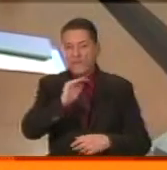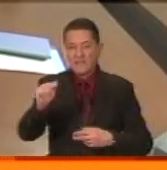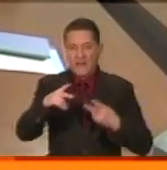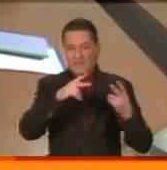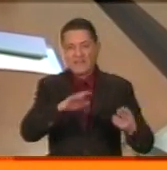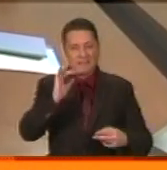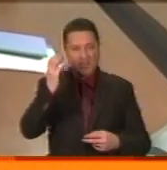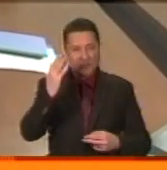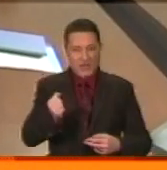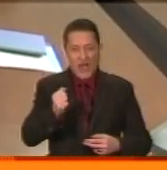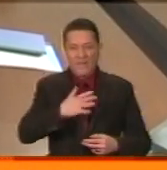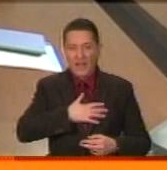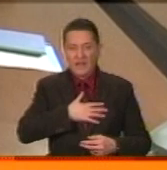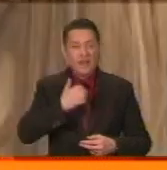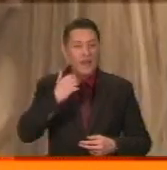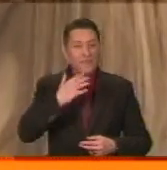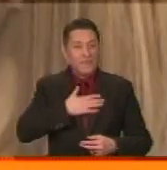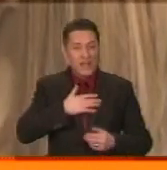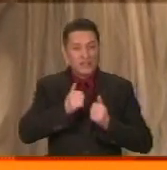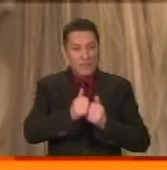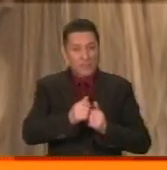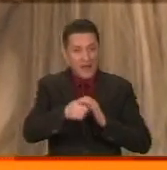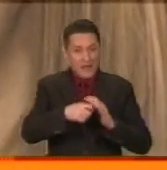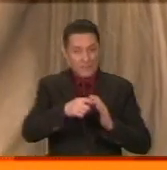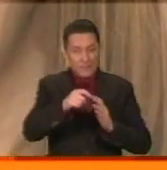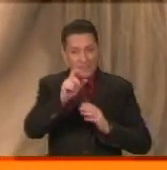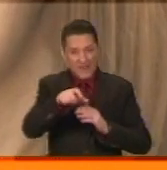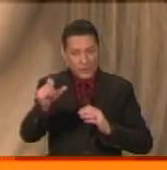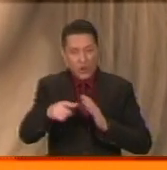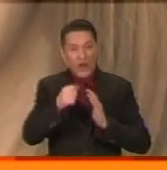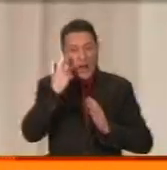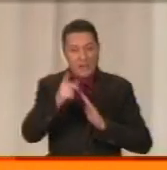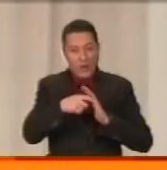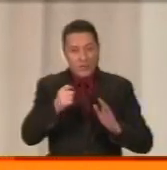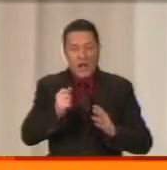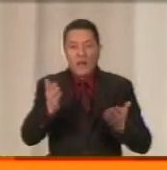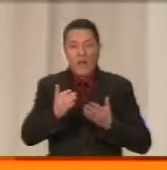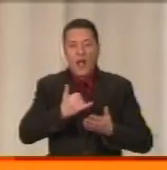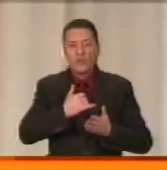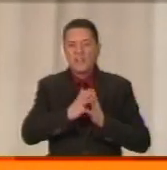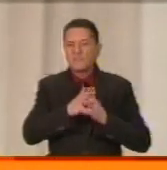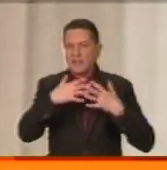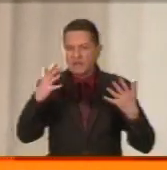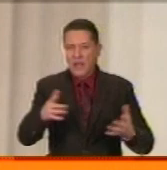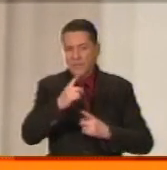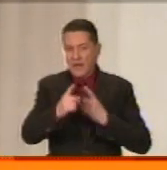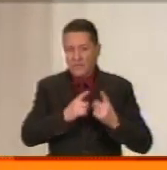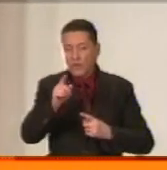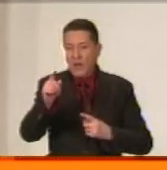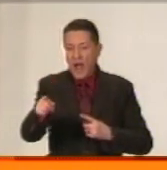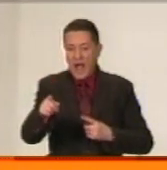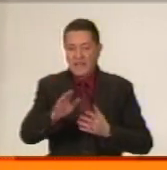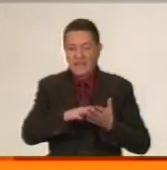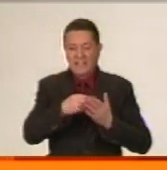Канаду. Наші партнери, коли узнали, що як какой у нас вот какая у нас масштабная реформа, они как бы назвали